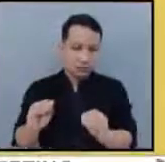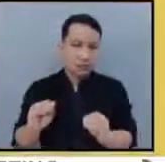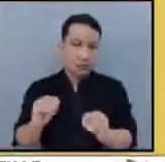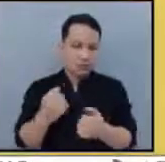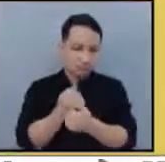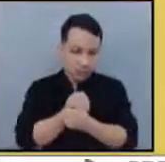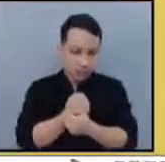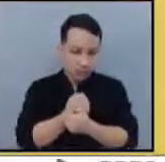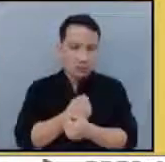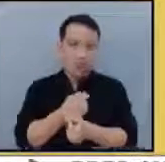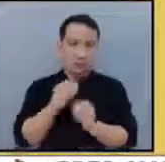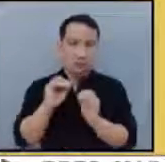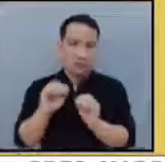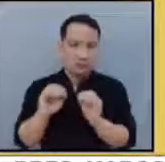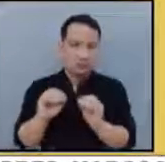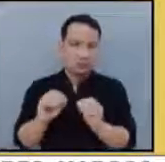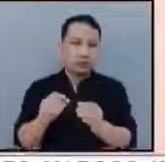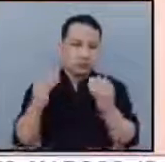for teaching po.